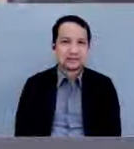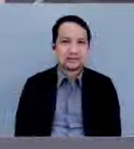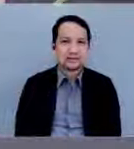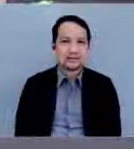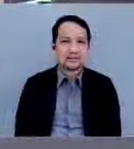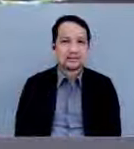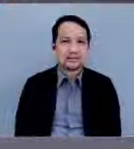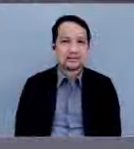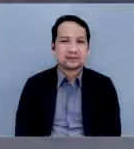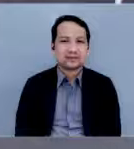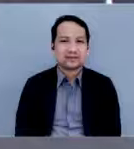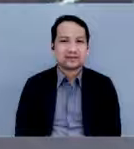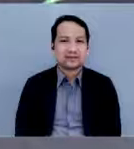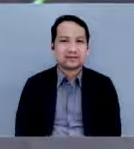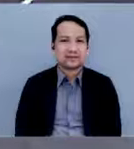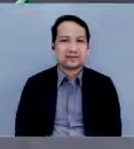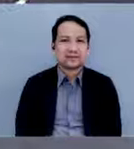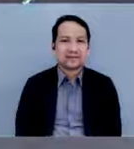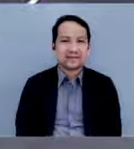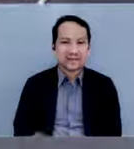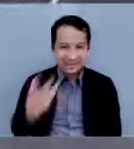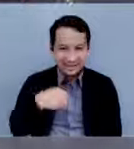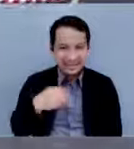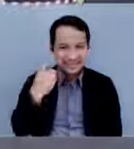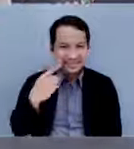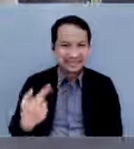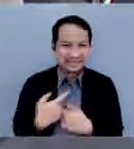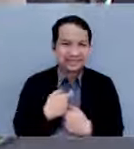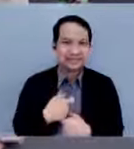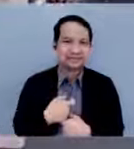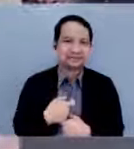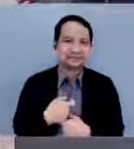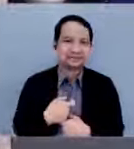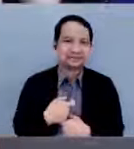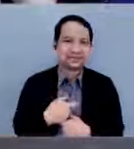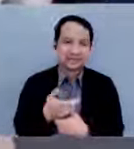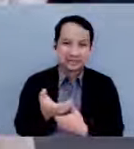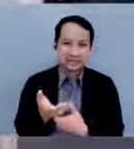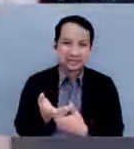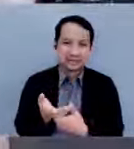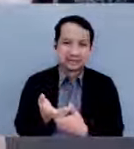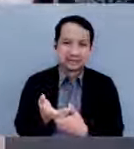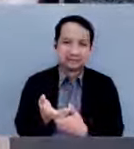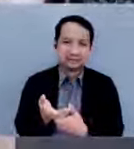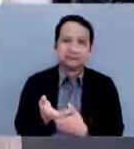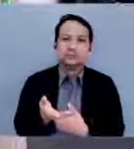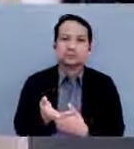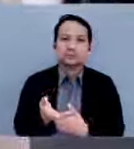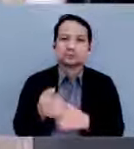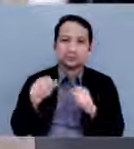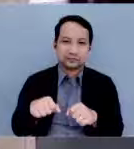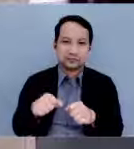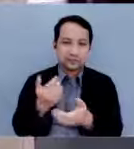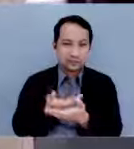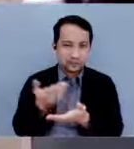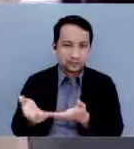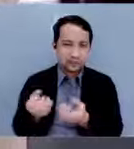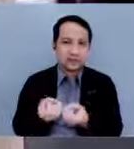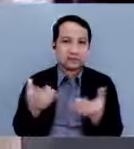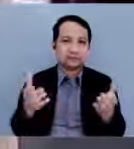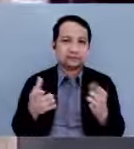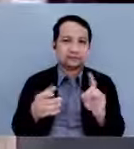Diba yung nakakatawa yung tinatabahan niya yung sarili niya? Okay, pagka ganito po ba, pag binibili ito, magkano po ang isang